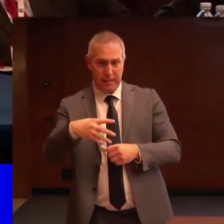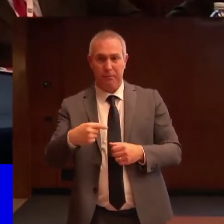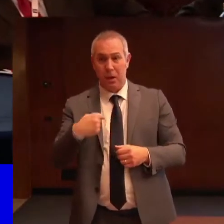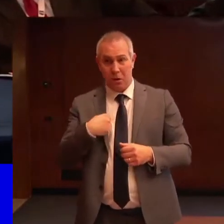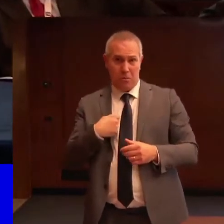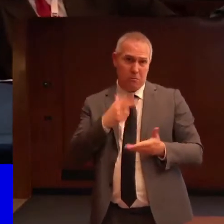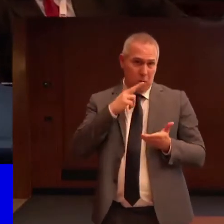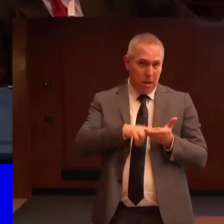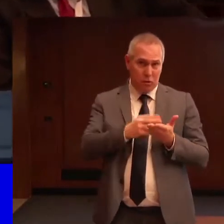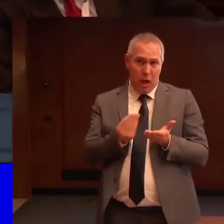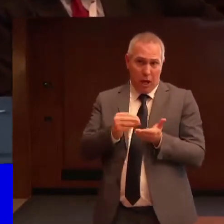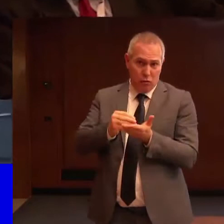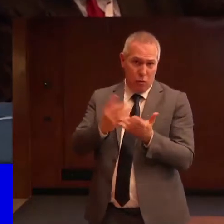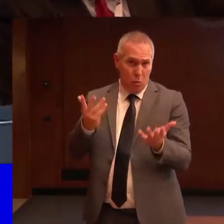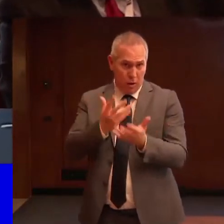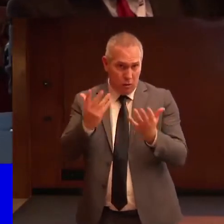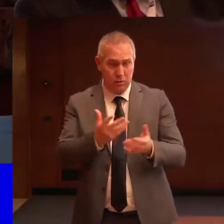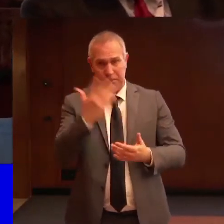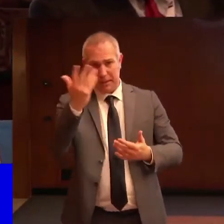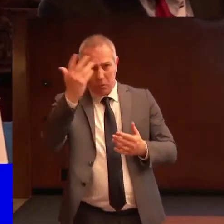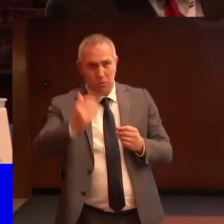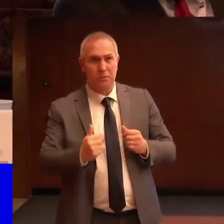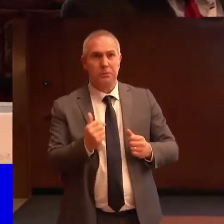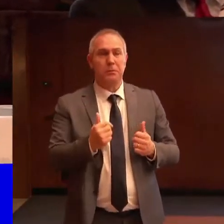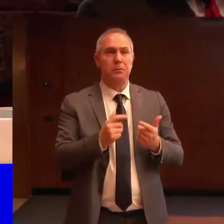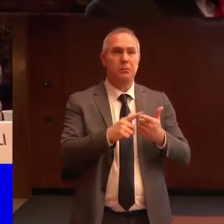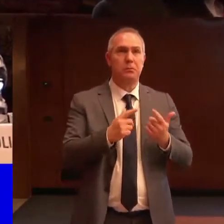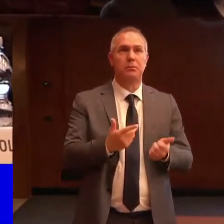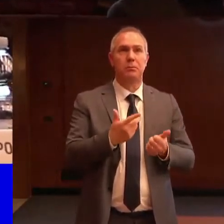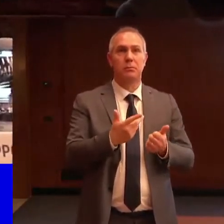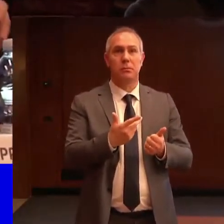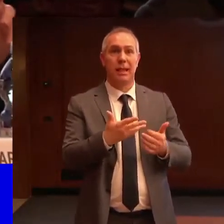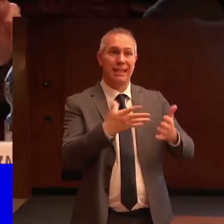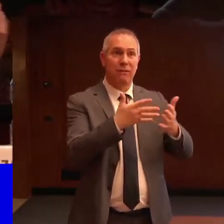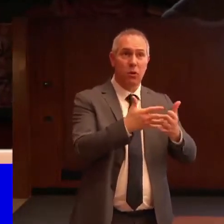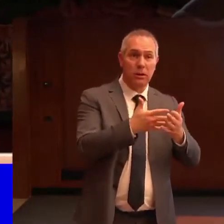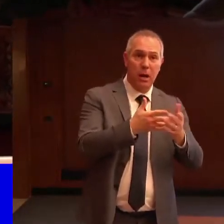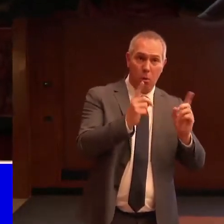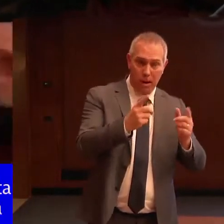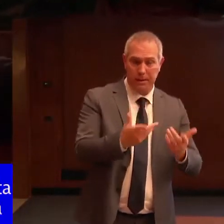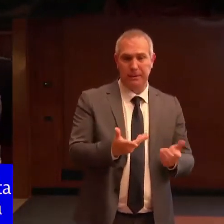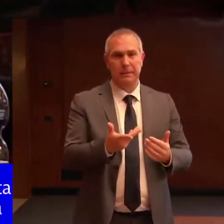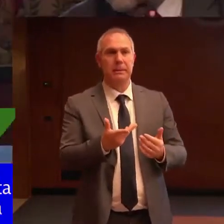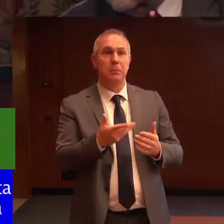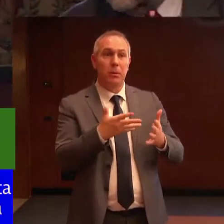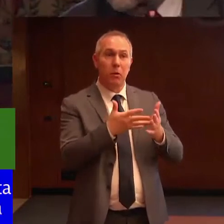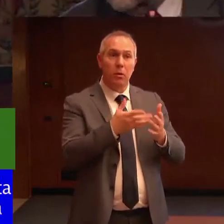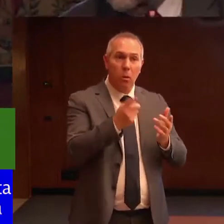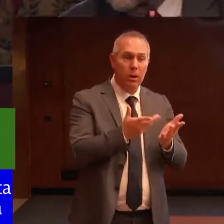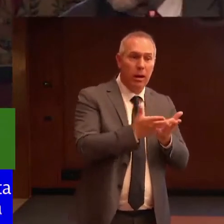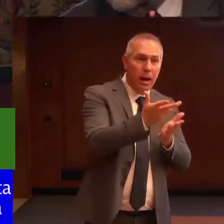aggiungere alcune cose che potrebbero essere quelle la difficoltà qual è stata? È stata quella di raccontare